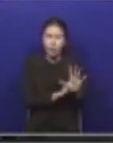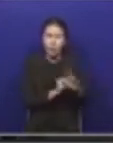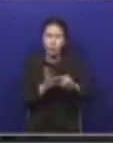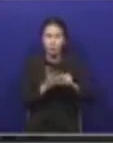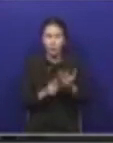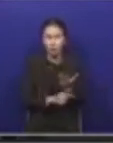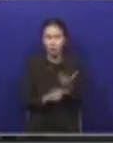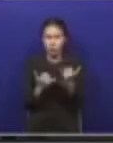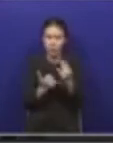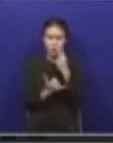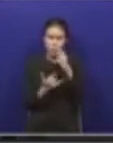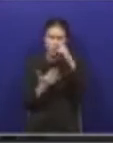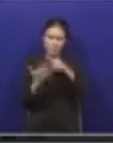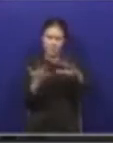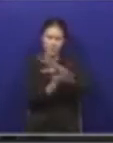แต่ดูเหมือนว่าประเทศนี้ทั้งกระบวนการตั้งแต่คณะรถมนตรีสำนักงบประมาณ